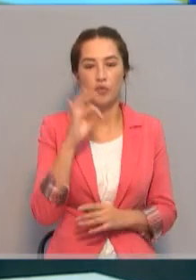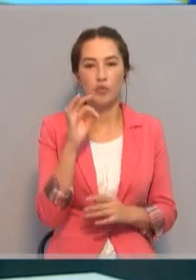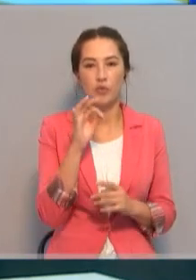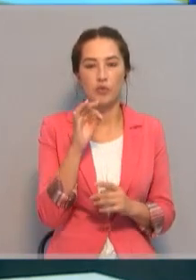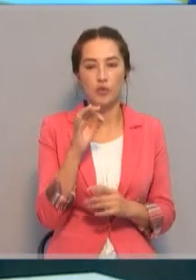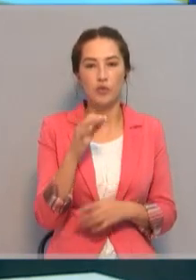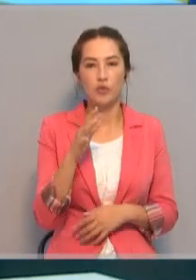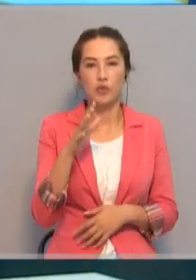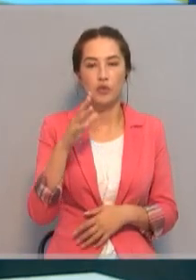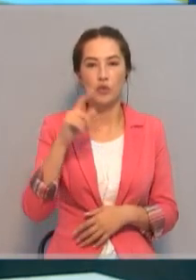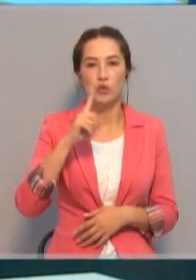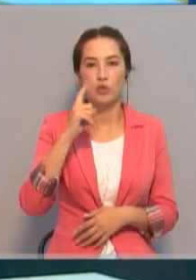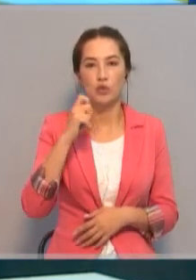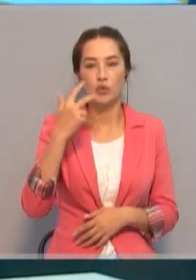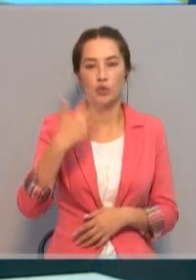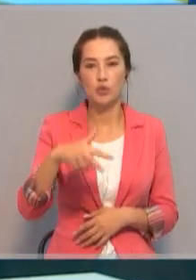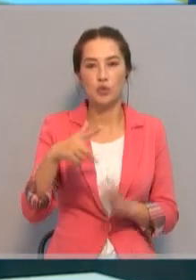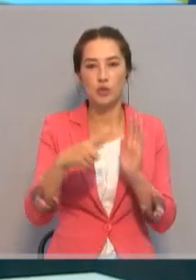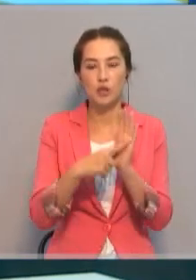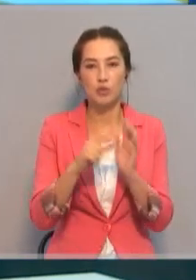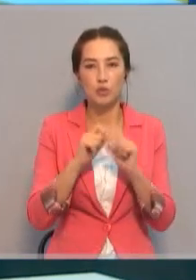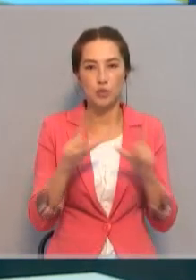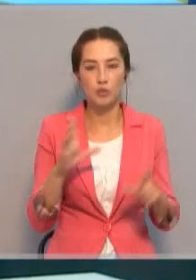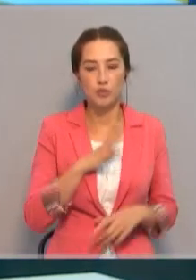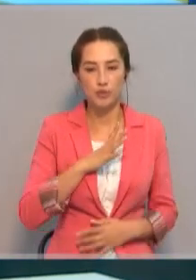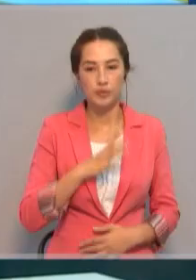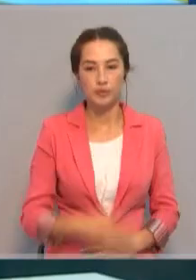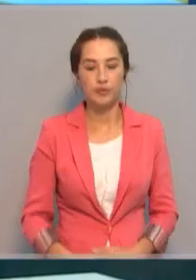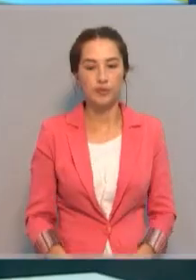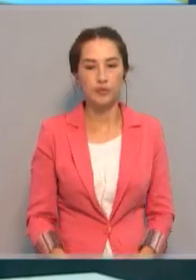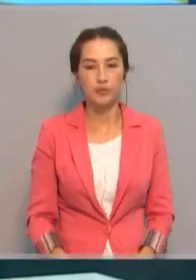жалпы білім беретін нөмірі 137-ші орта мектебінде бастау алды.